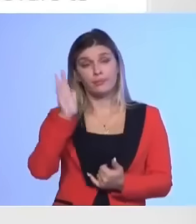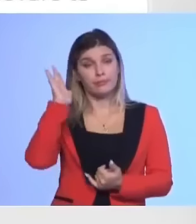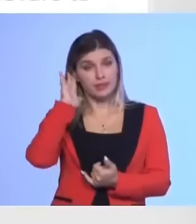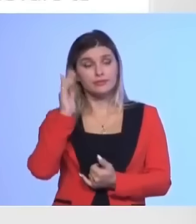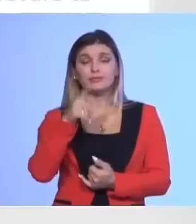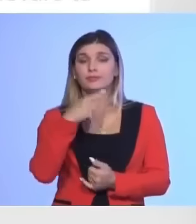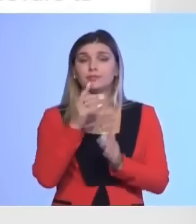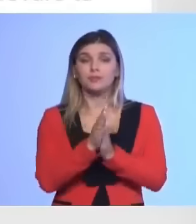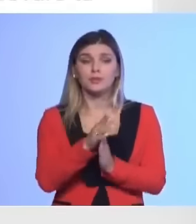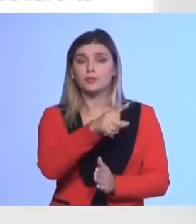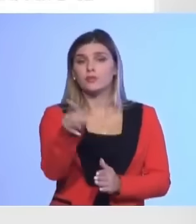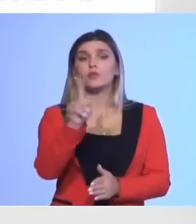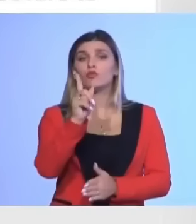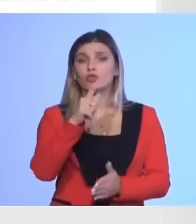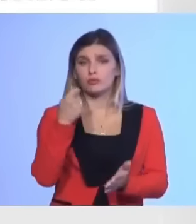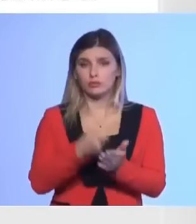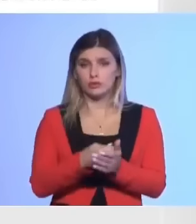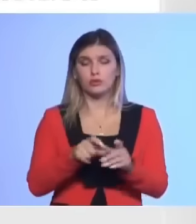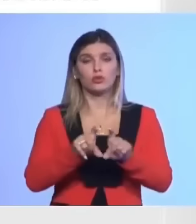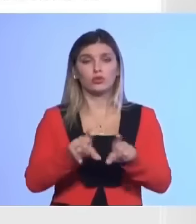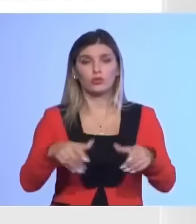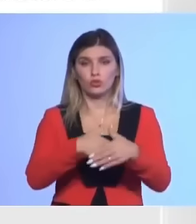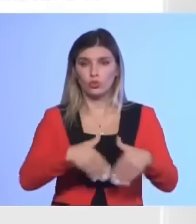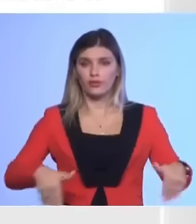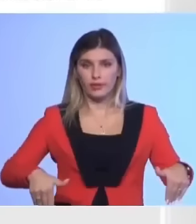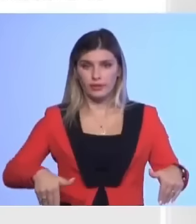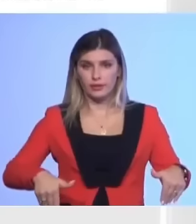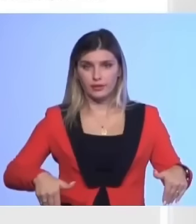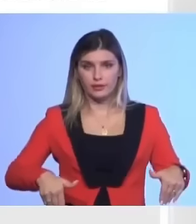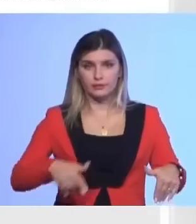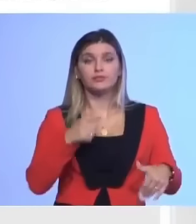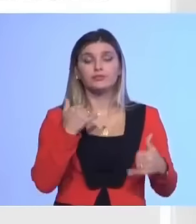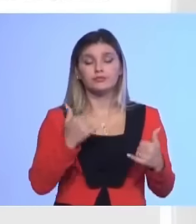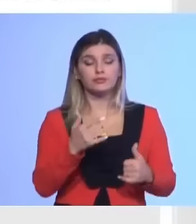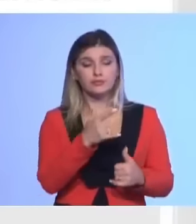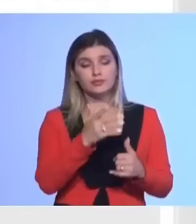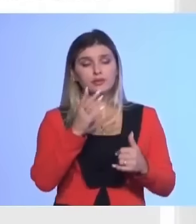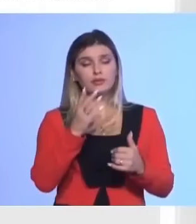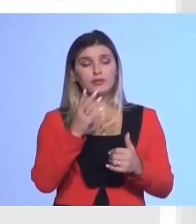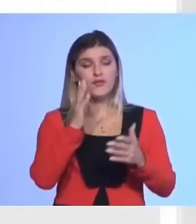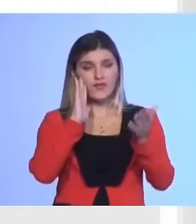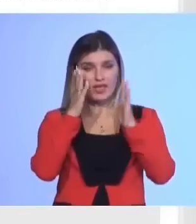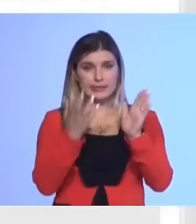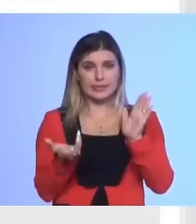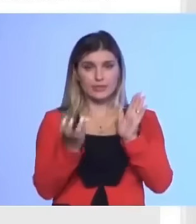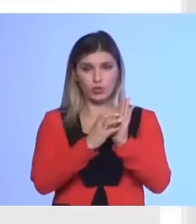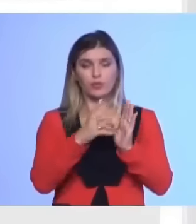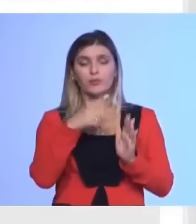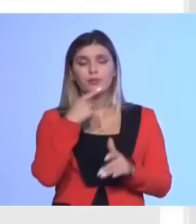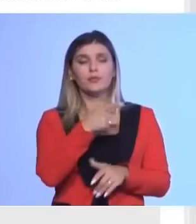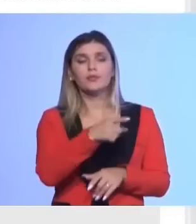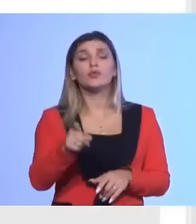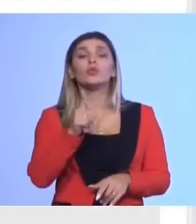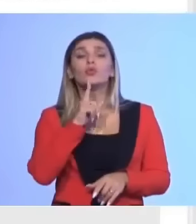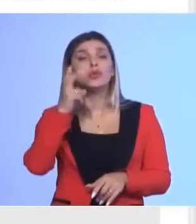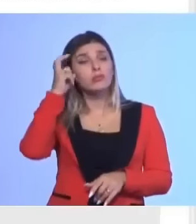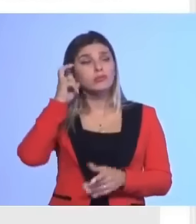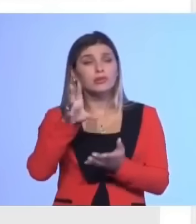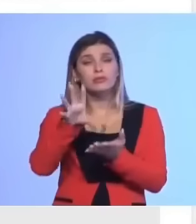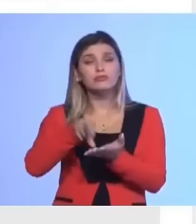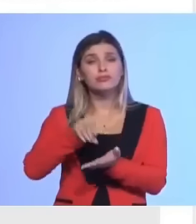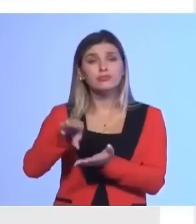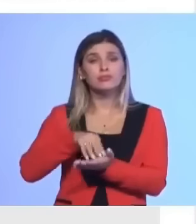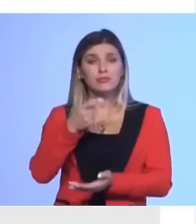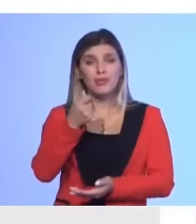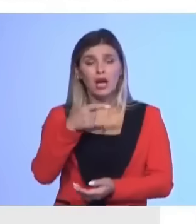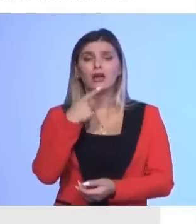thirrje që të mos paguajnë për sigurimin kufitar. Në një postim në rrjetin social Facebook, Murati ka quajtur këta punonjës të papërgjegjshëm, që sipas